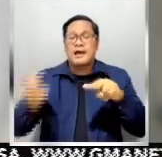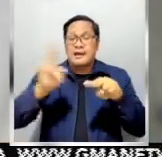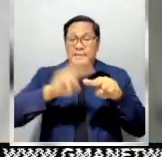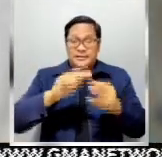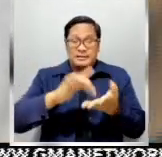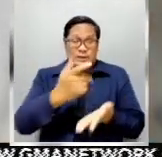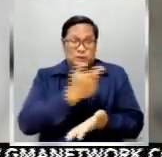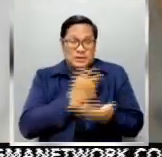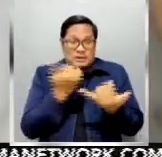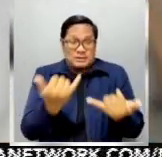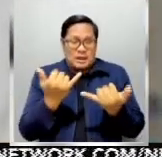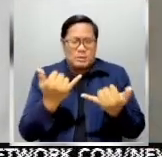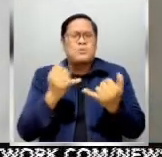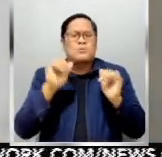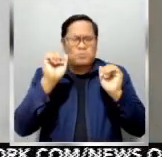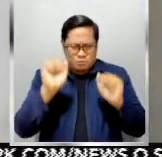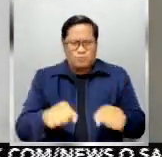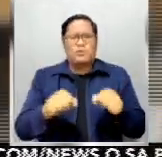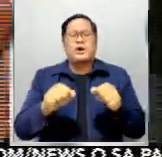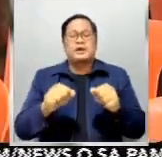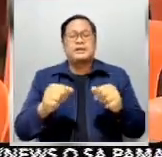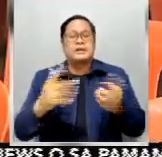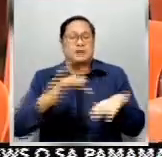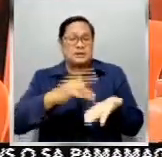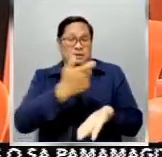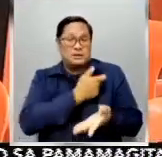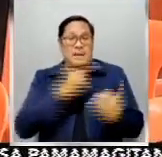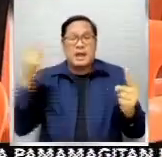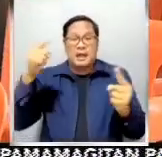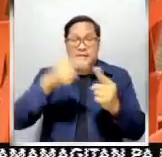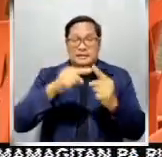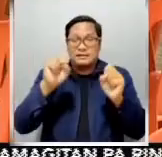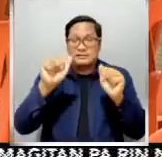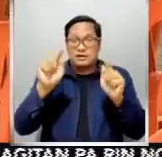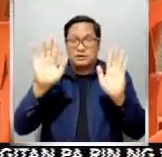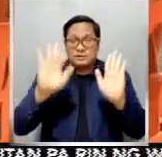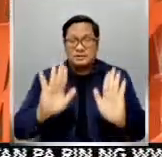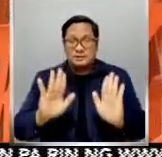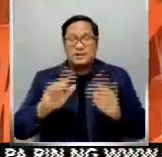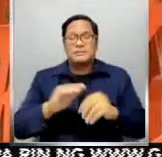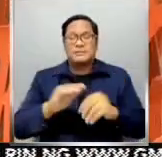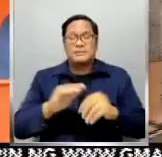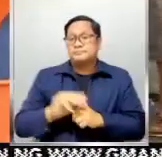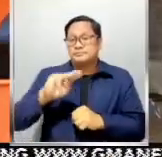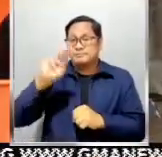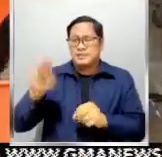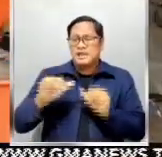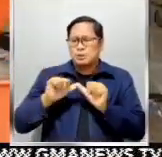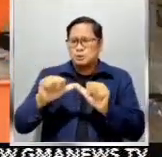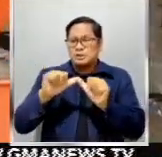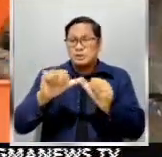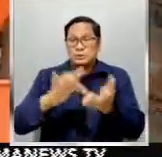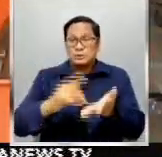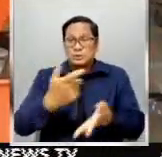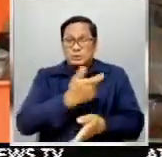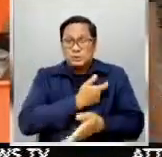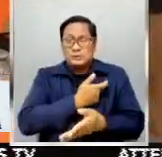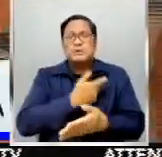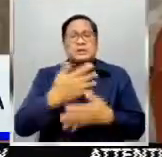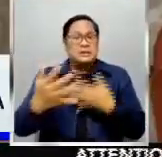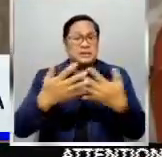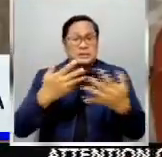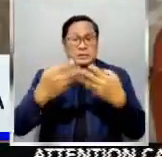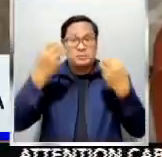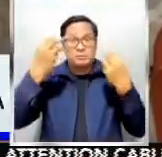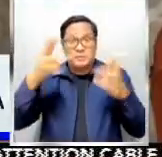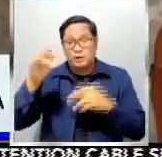kaya pwede pa raw silang magbakuna hanggang weekend. Sa Maynila naman, tuloy rin ang pagbabakuna kahit ayon kay Manila Mayor Isko Moreno